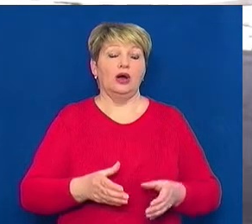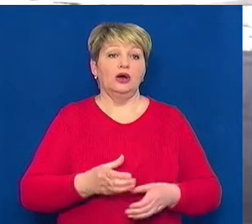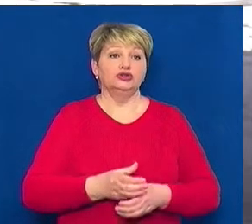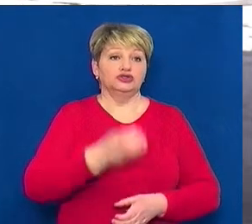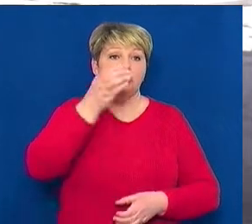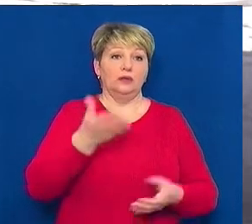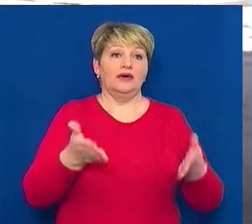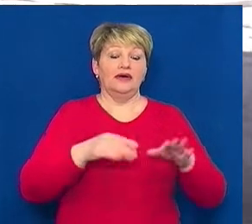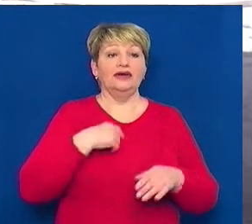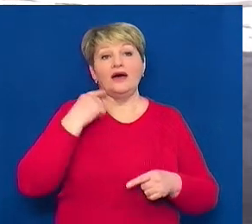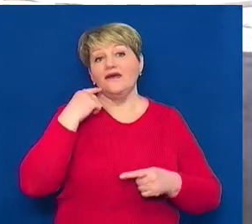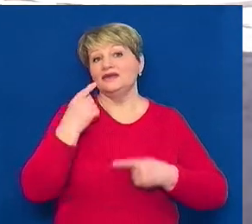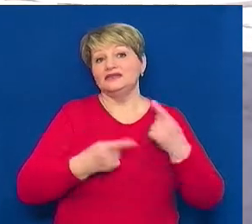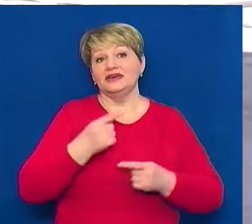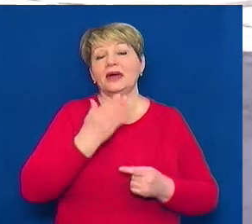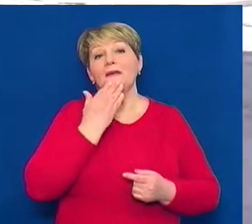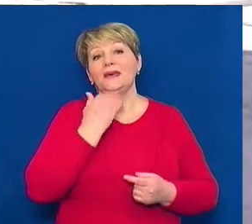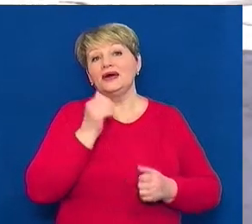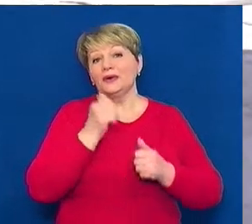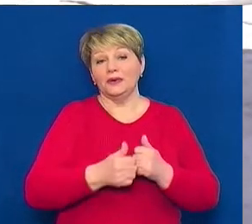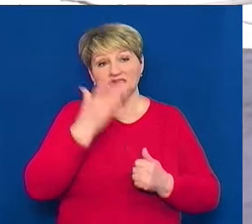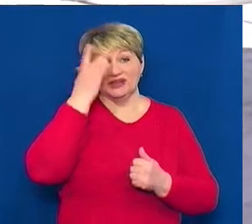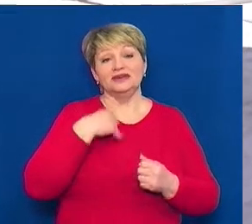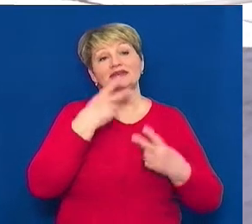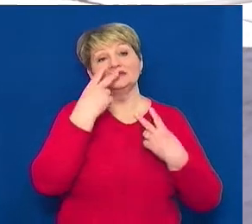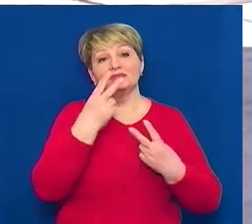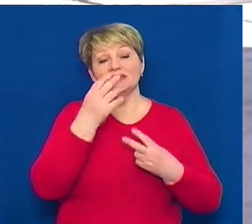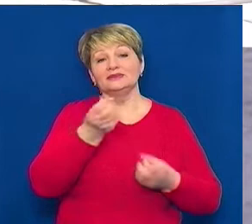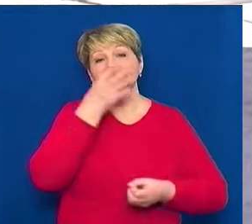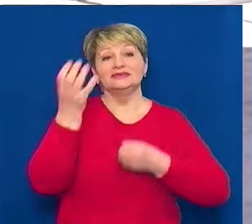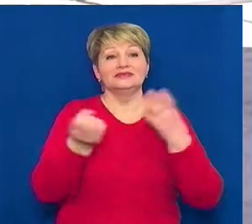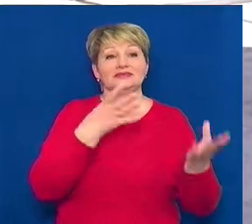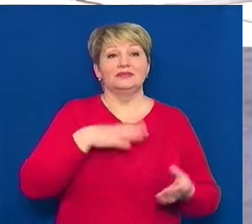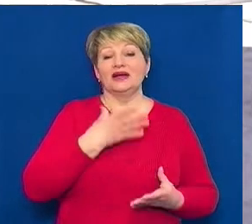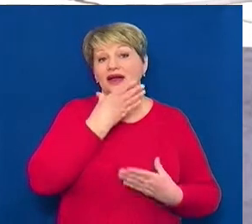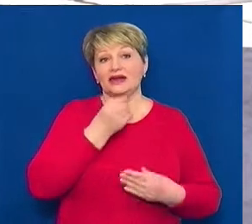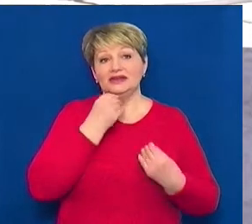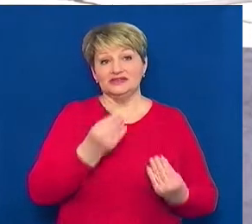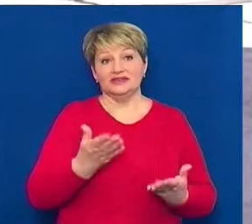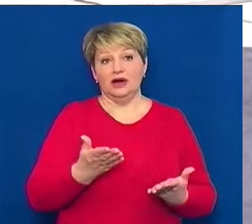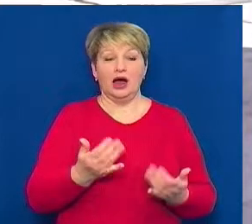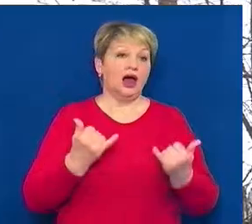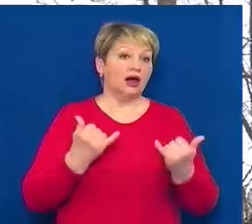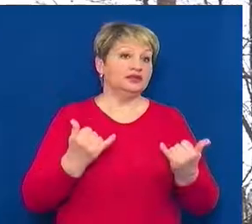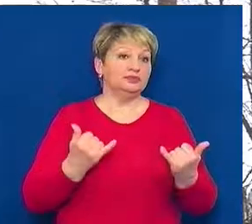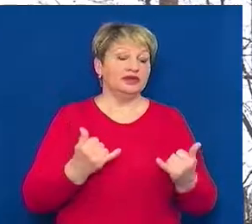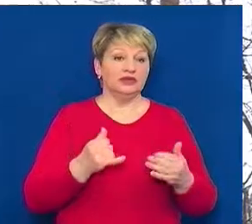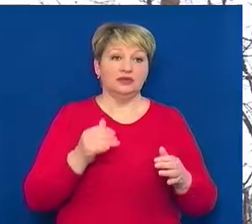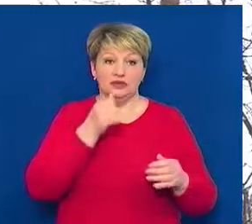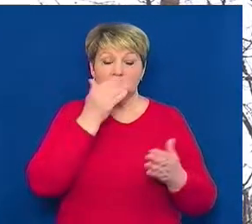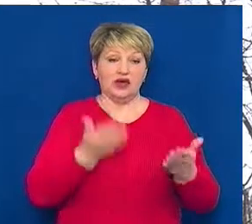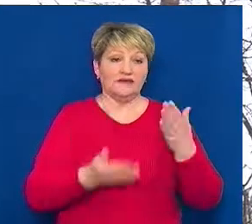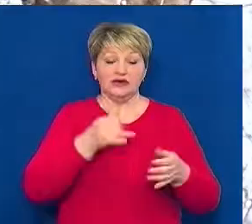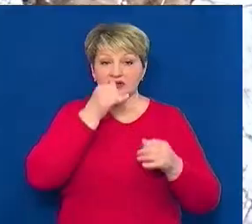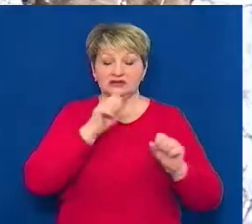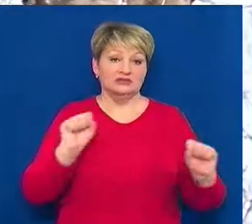завжди милувалася, як вона цвіте. Кожного літа. Це надзвичайно красиво було. Ну і тепер, мабуть, вона вже не відросте. Дерева